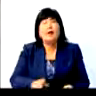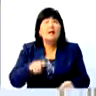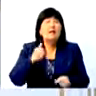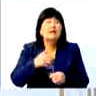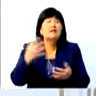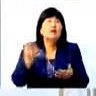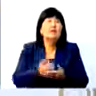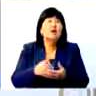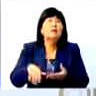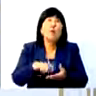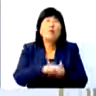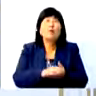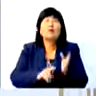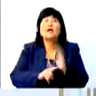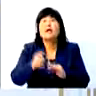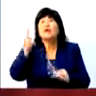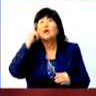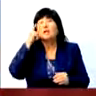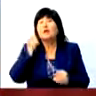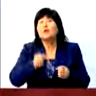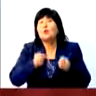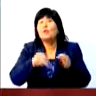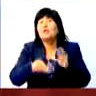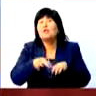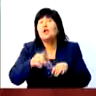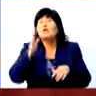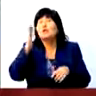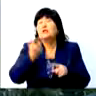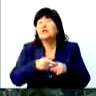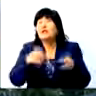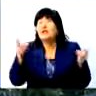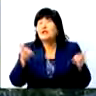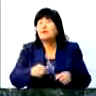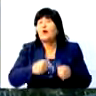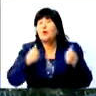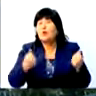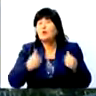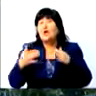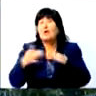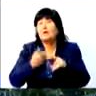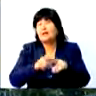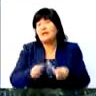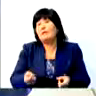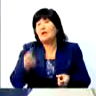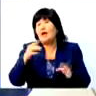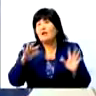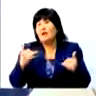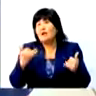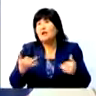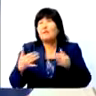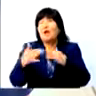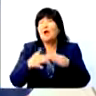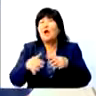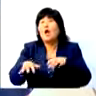Главное достижение – общество начало понимать угрозу коррупции для будущего, необходимость объединения усилий в борьбе с этим явлением. Сегодня борьба с